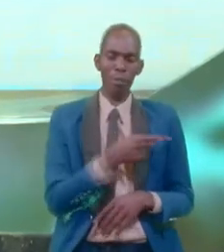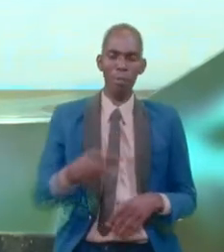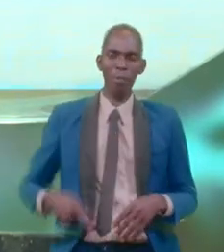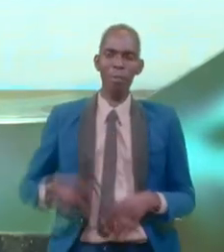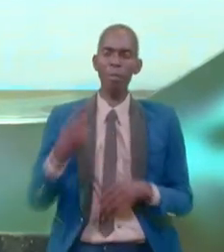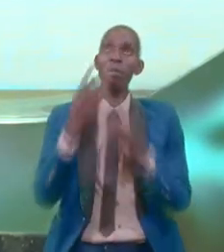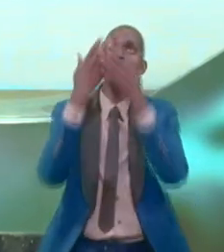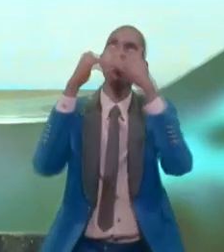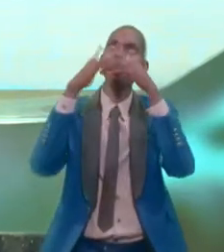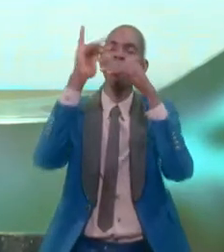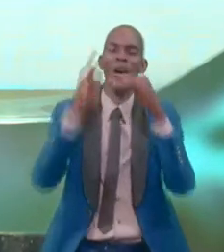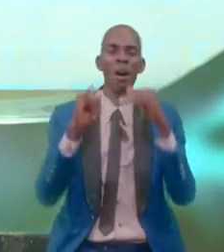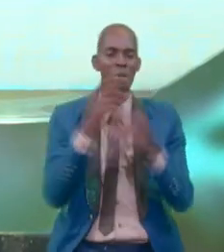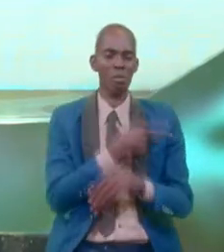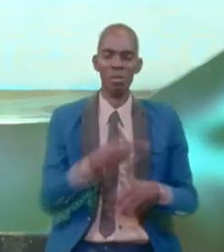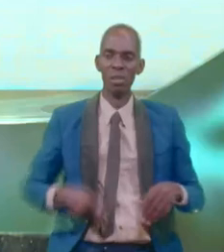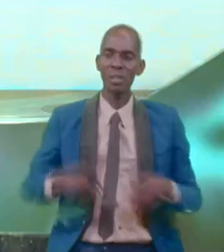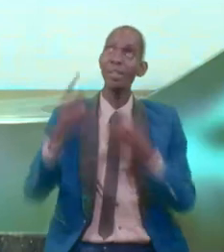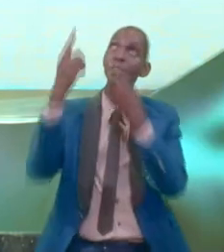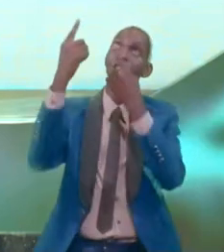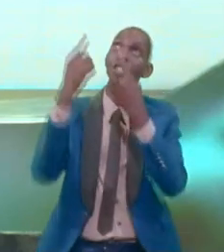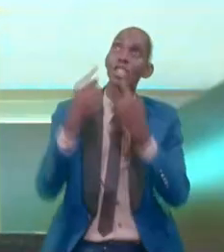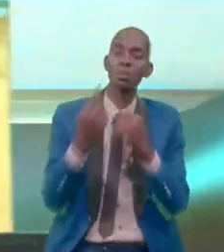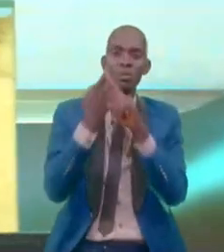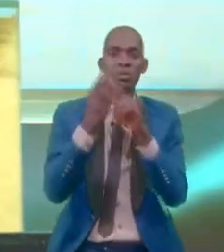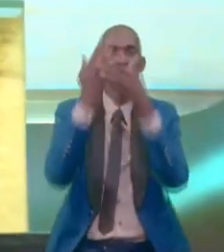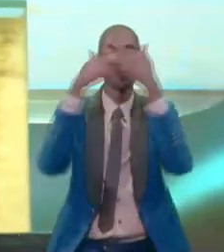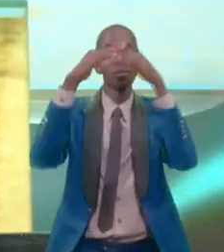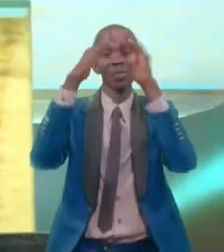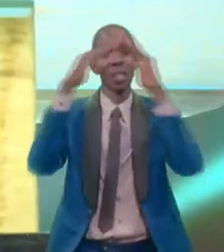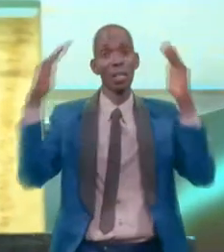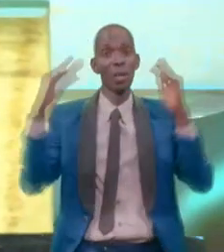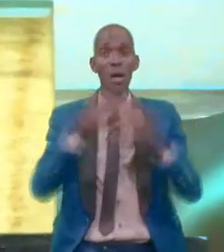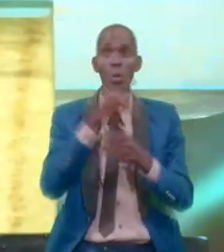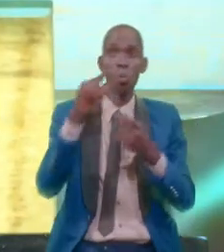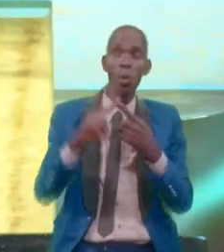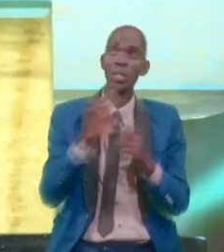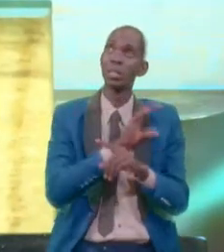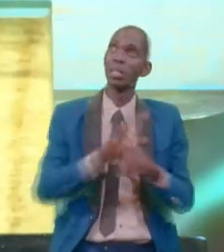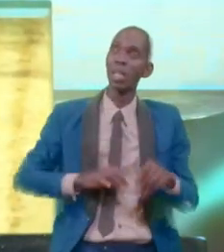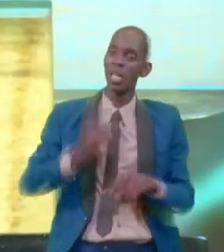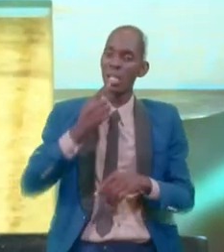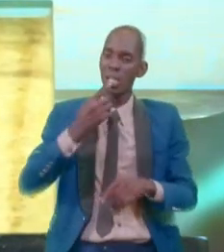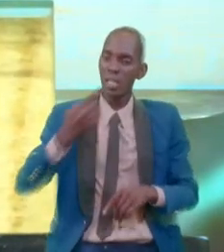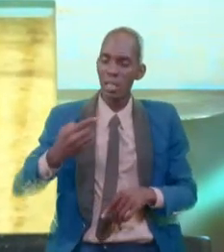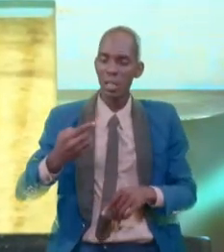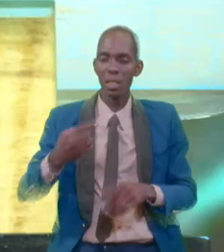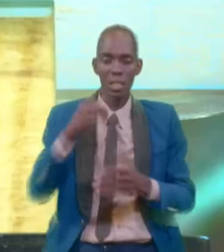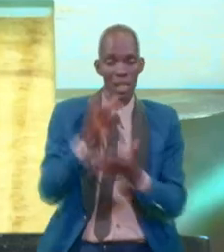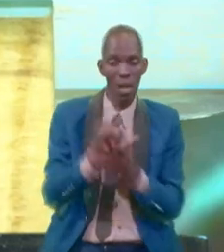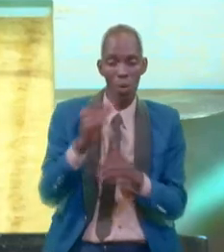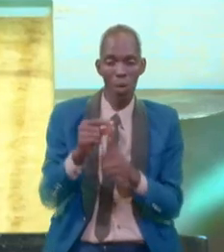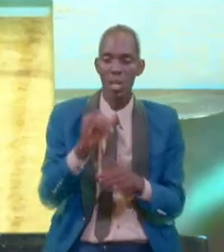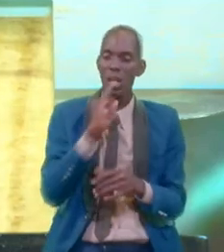loin au conducteur. Il est loin, il est le prince qui est venu du ciel et dès qu'il parle, c'est